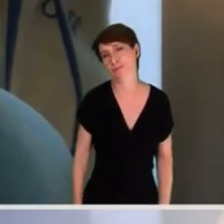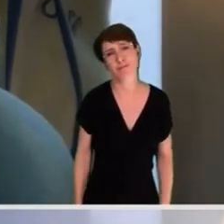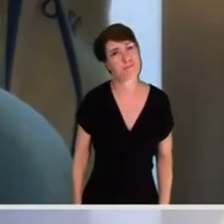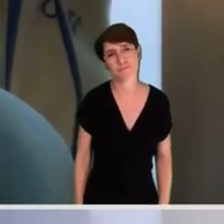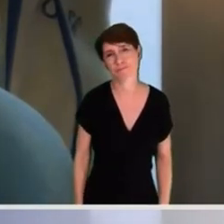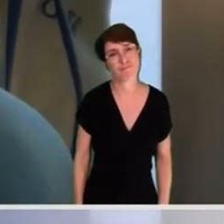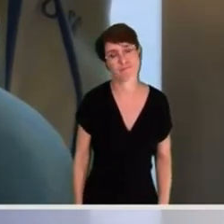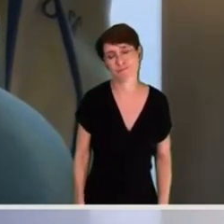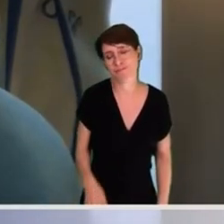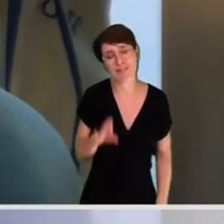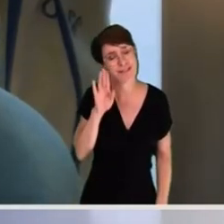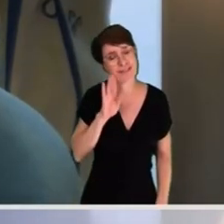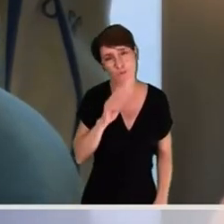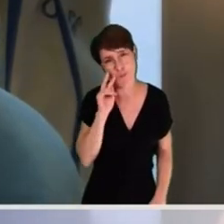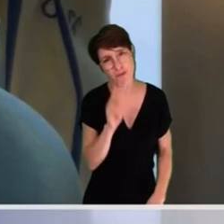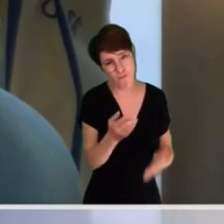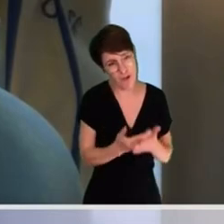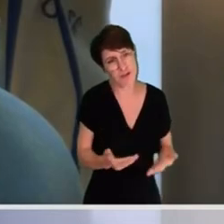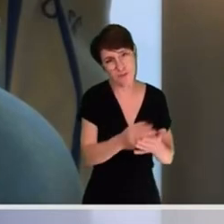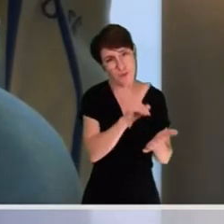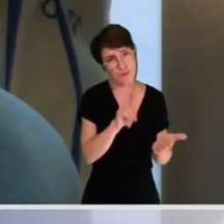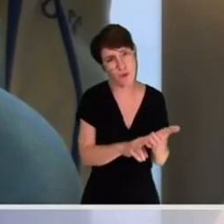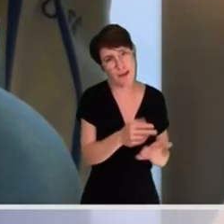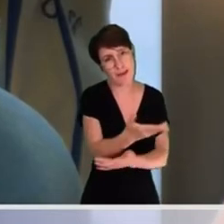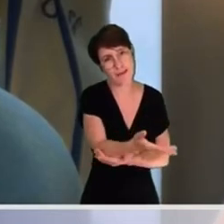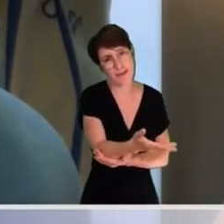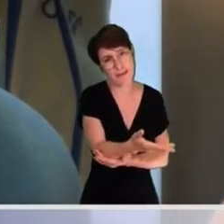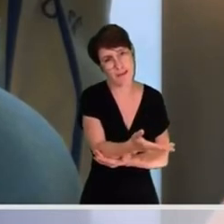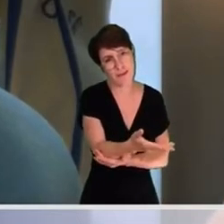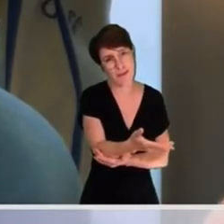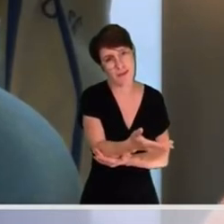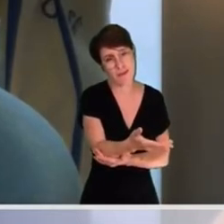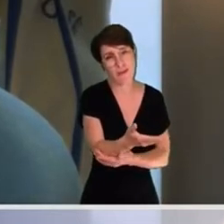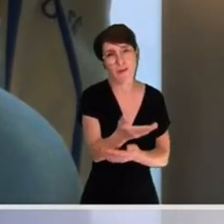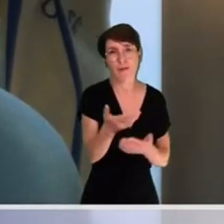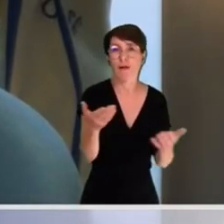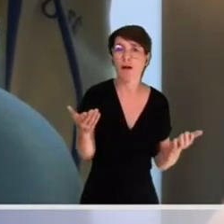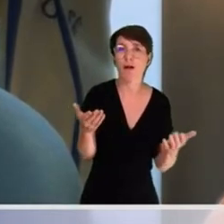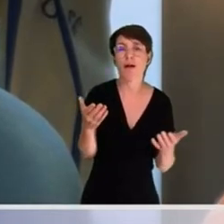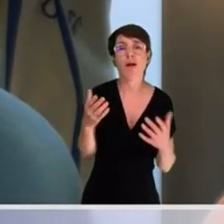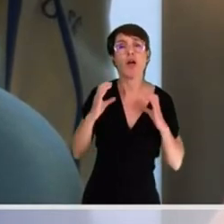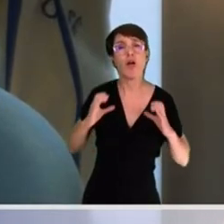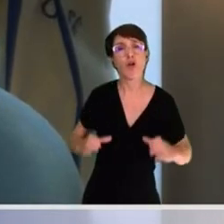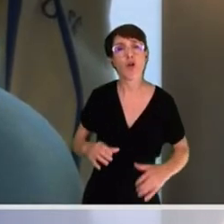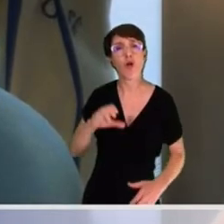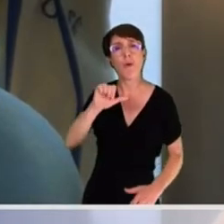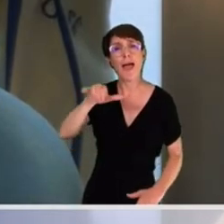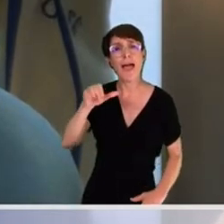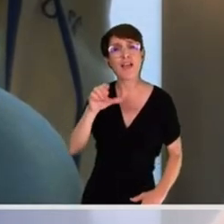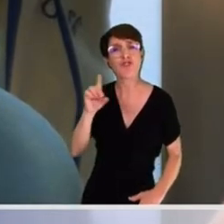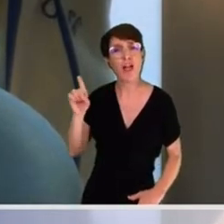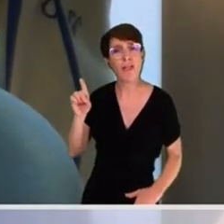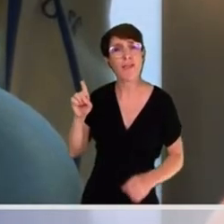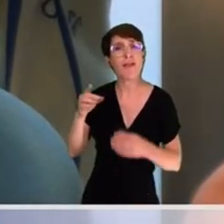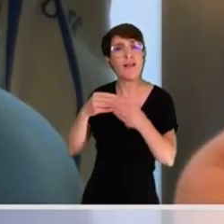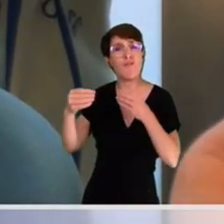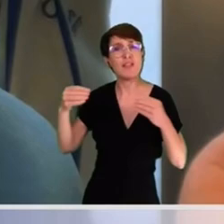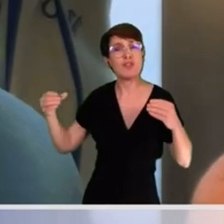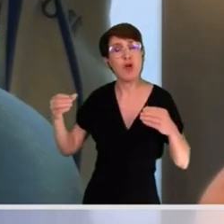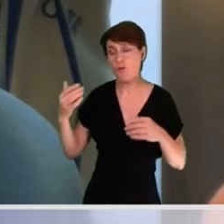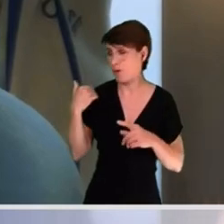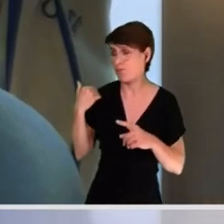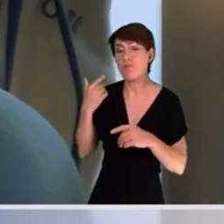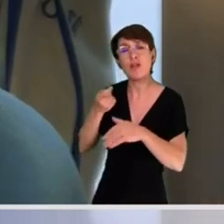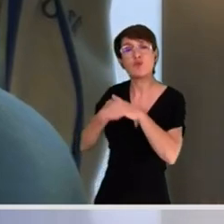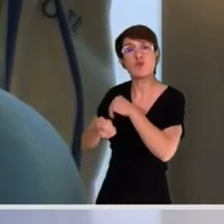soyez un peu plus près de la réalité. L'AJA de Villeneuve, j'étais cette semaine, passe de 60 000 euros de